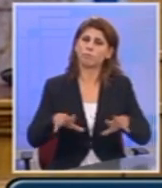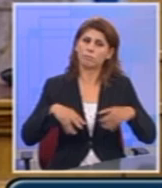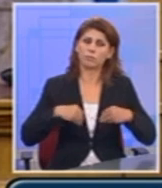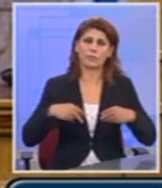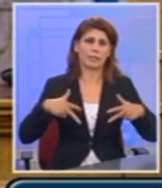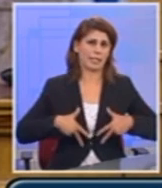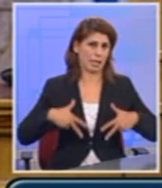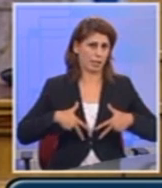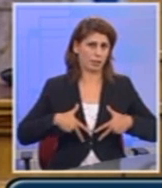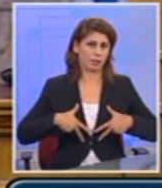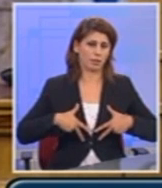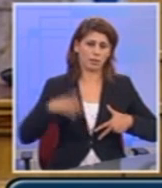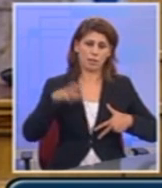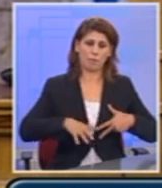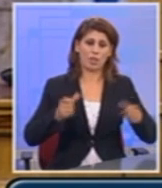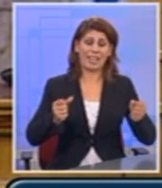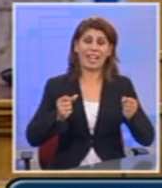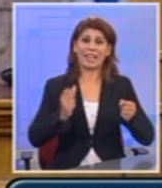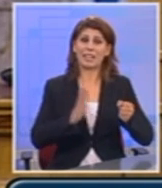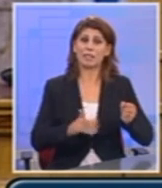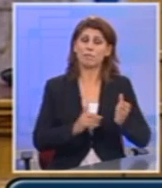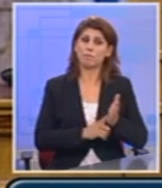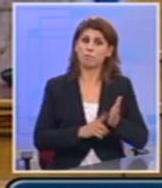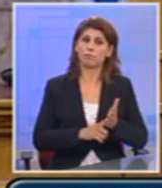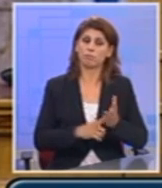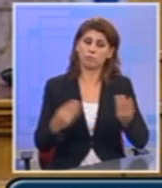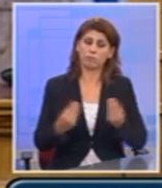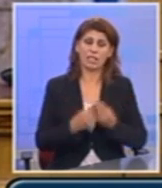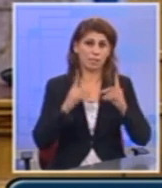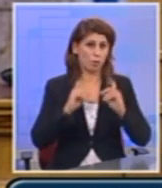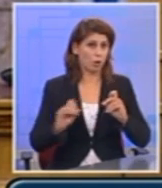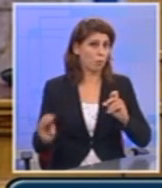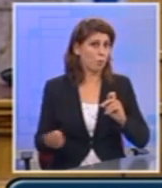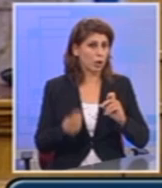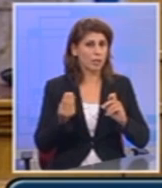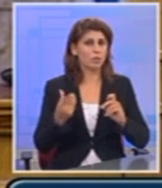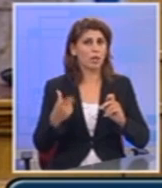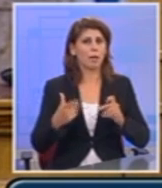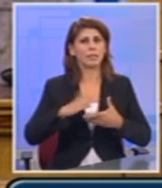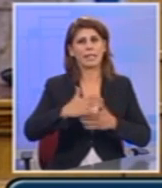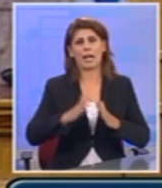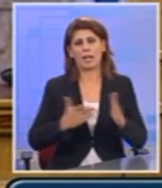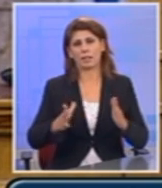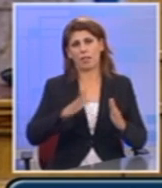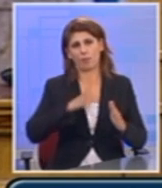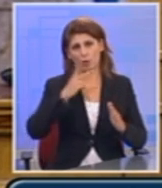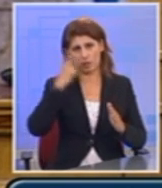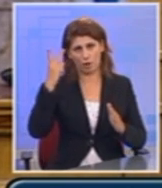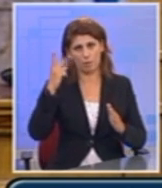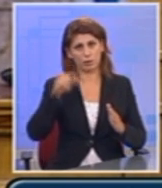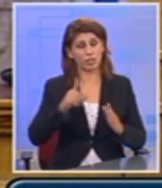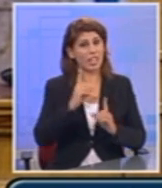κράτη σε περιόδους κρίσης πρέπει να συμμορφώνονται με τις υποχρεώσεις που προκύπτουν από την χάρτα ανθρωπίνων δικαιωμάτων και